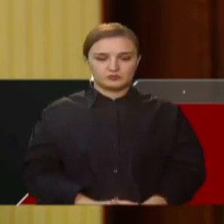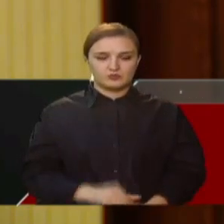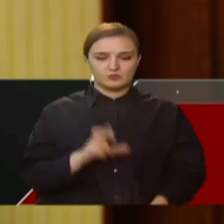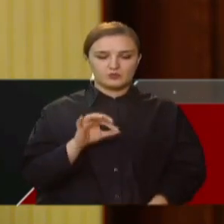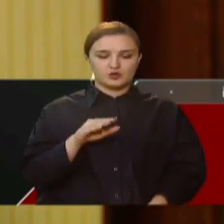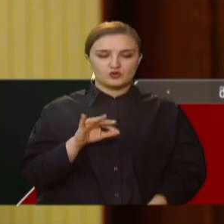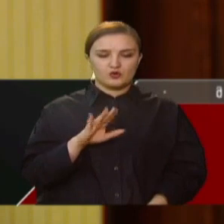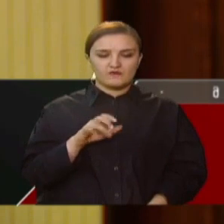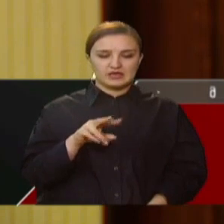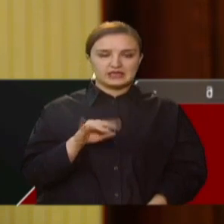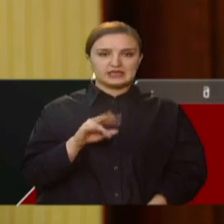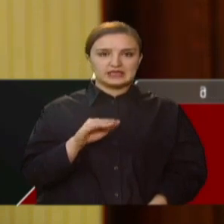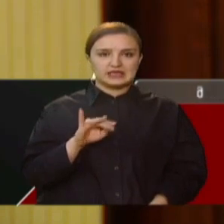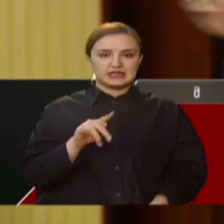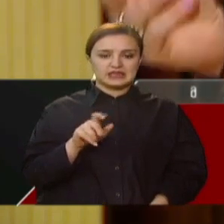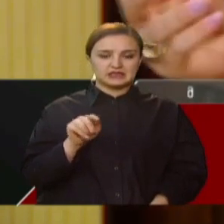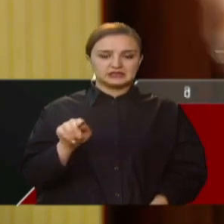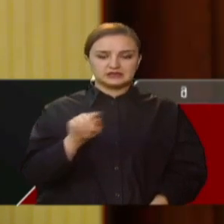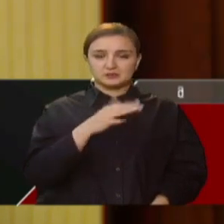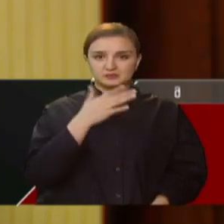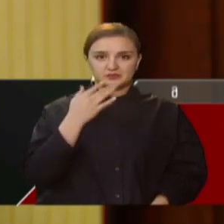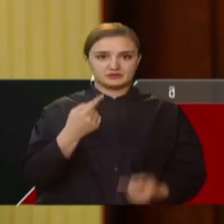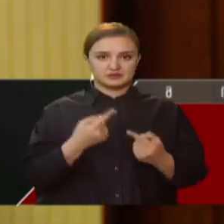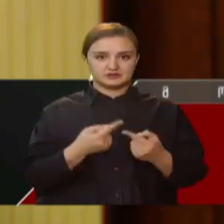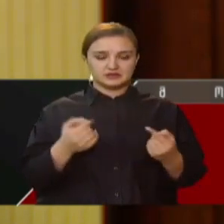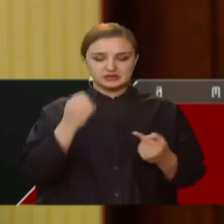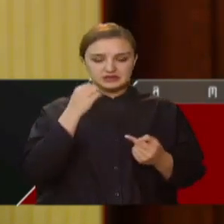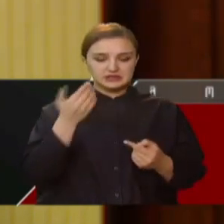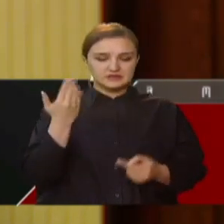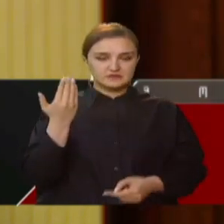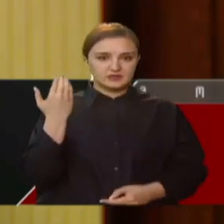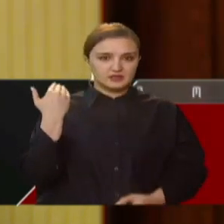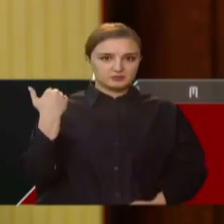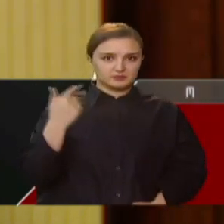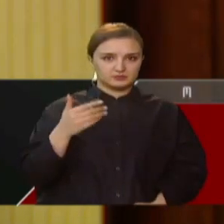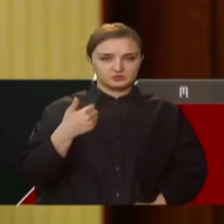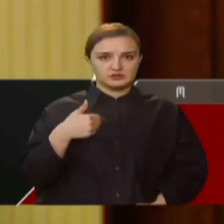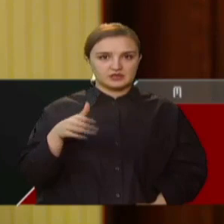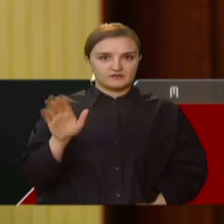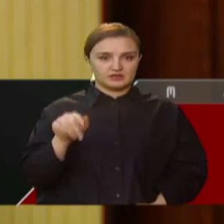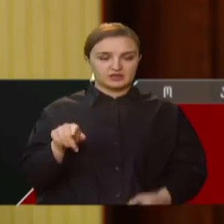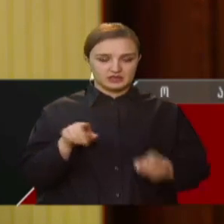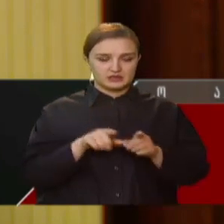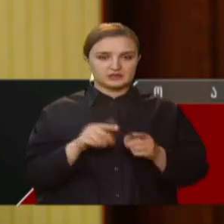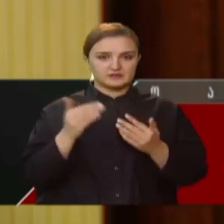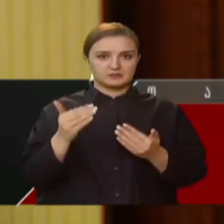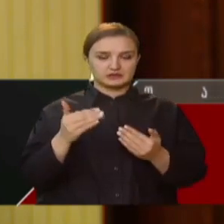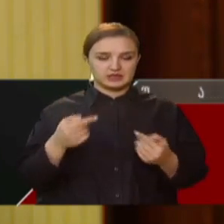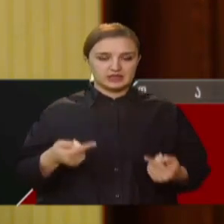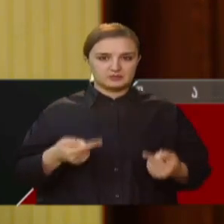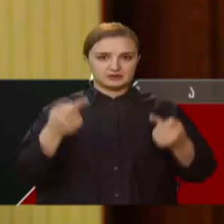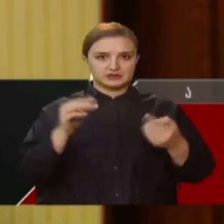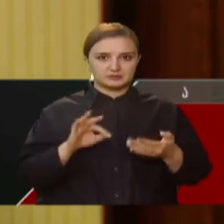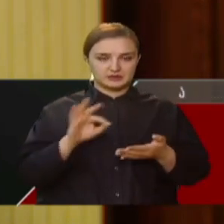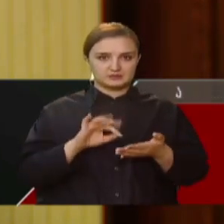ბოტკოველია თუ კირკიტაძეა თუ ბევრი ბევრი სხვა ძველები რომლებიც მანამდე წავიდნენ ასევე მასთან დაპირისპირების